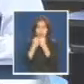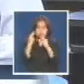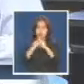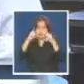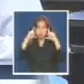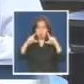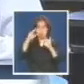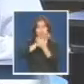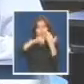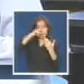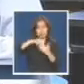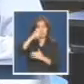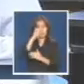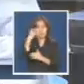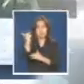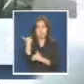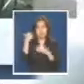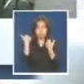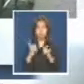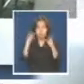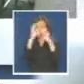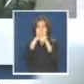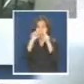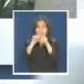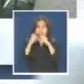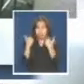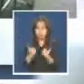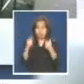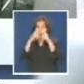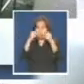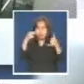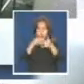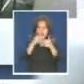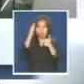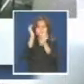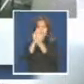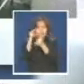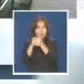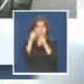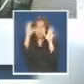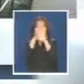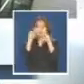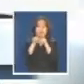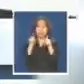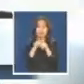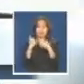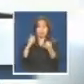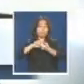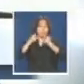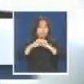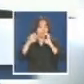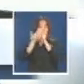งนี้ก็เป็นการเตือนใจอีกครั้งหนึ่งนะครับถึงอันตรายนะครับแล้วก็ความเสียหายที่เกิดขึ้นจากปัญหายาเสพติ